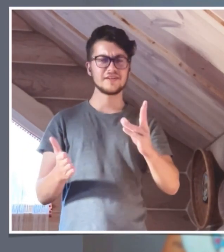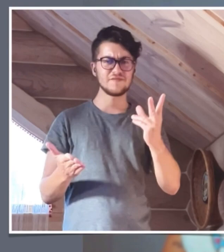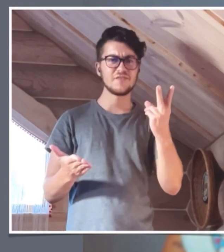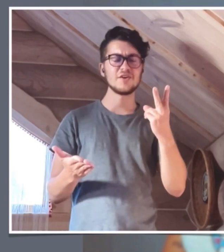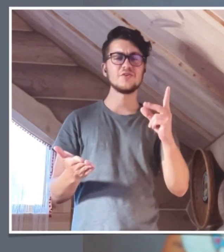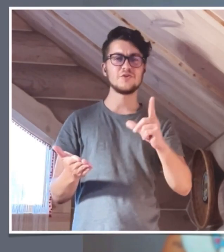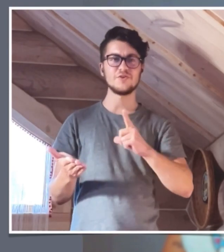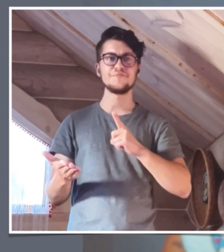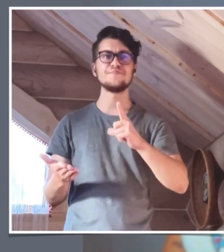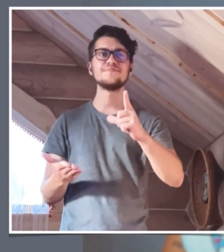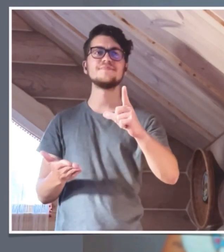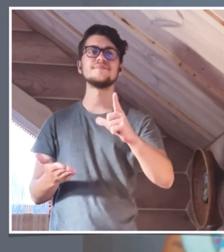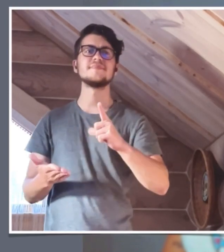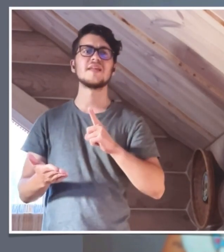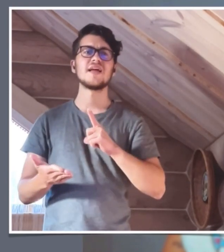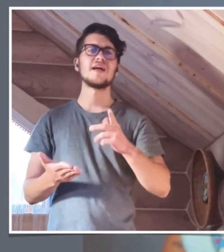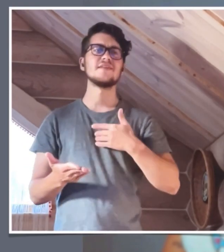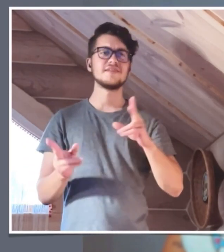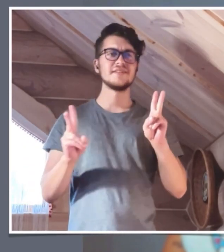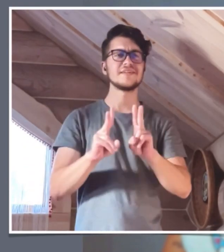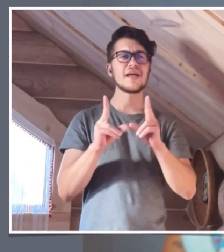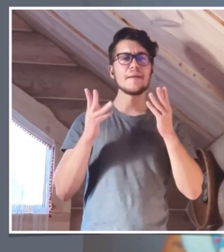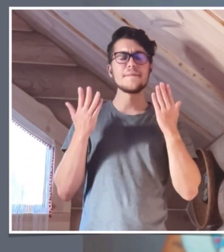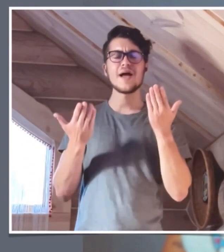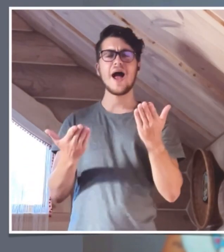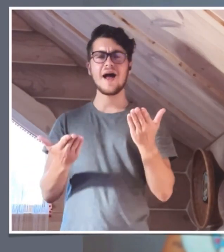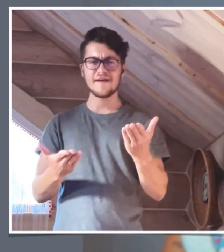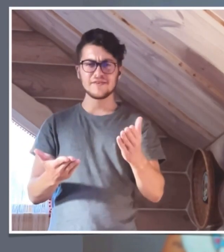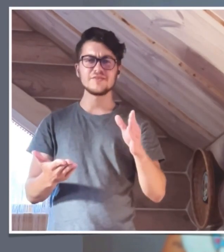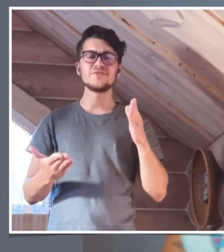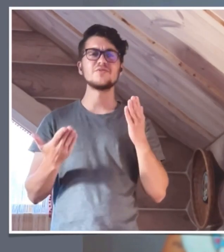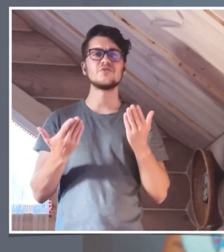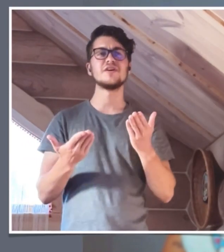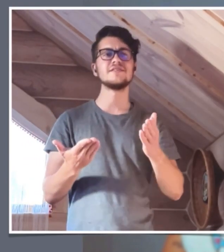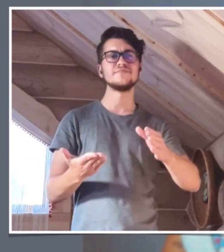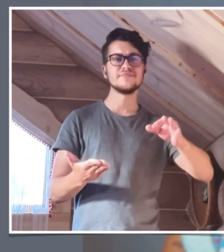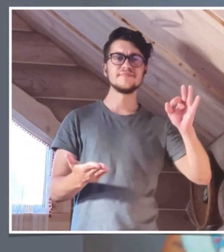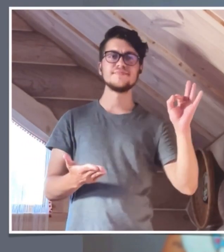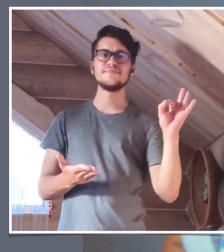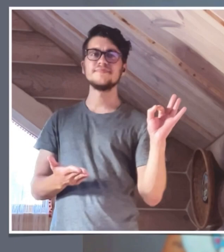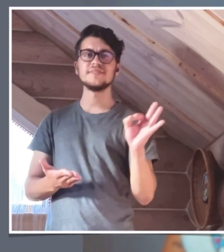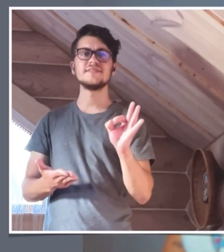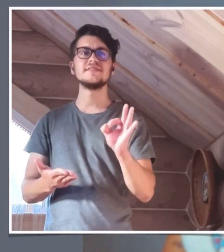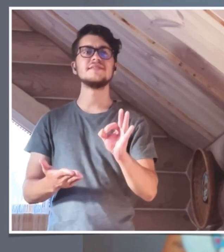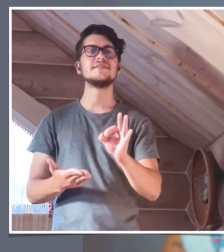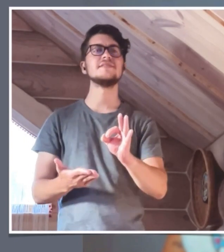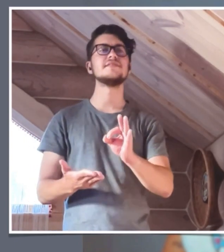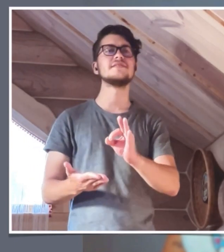то и а вдвоём я встретила тебя и статься